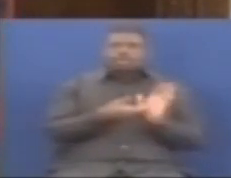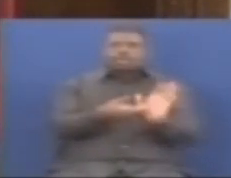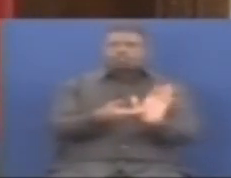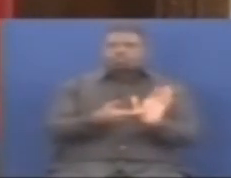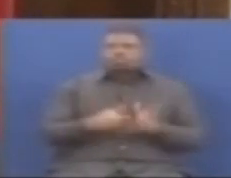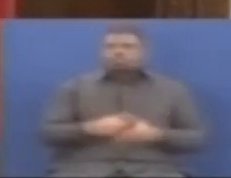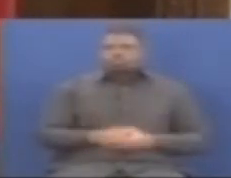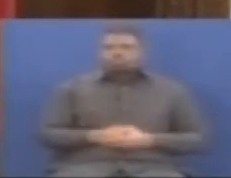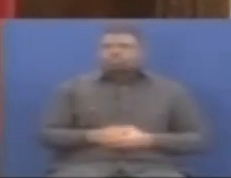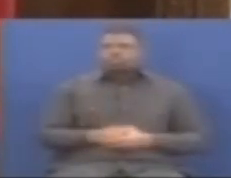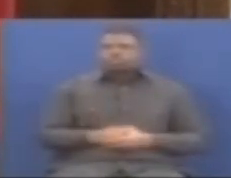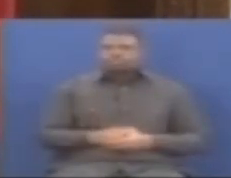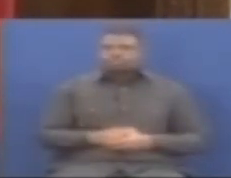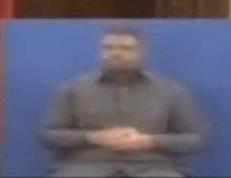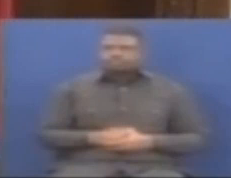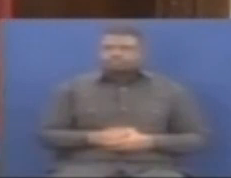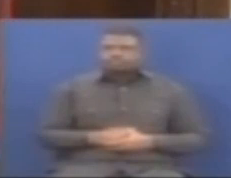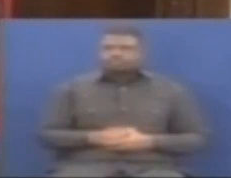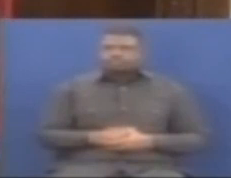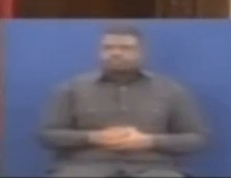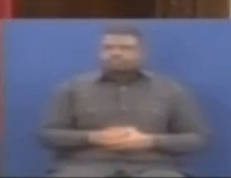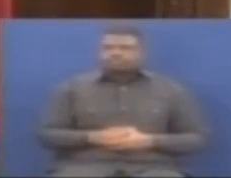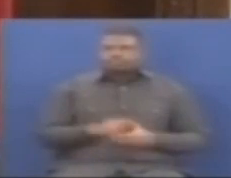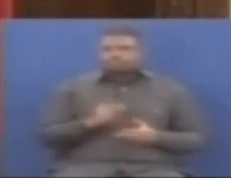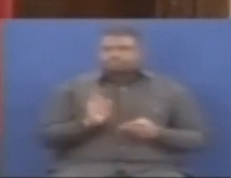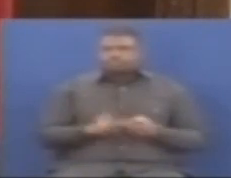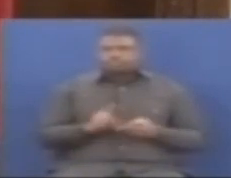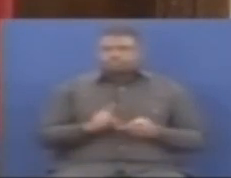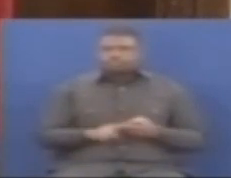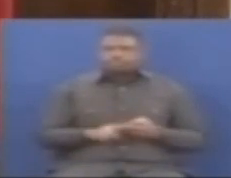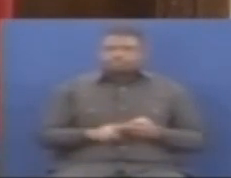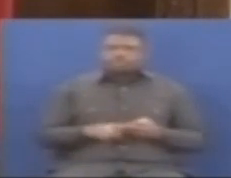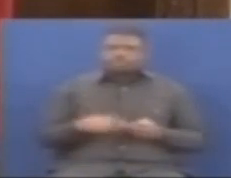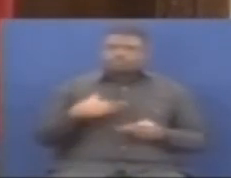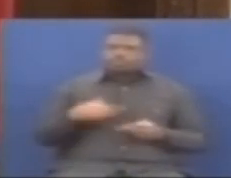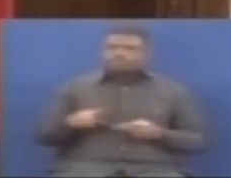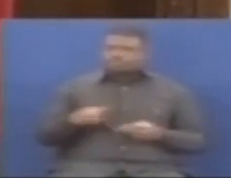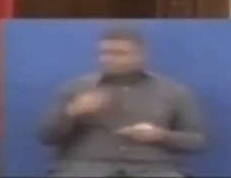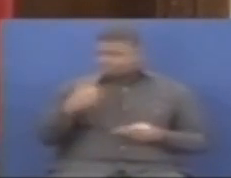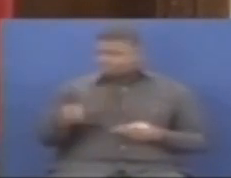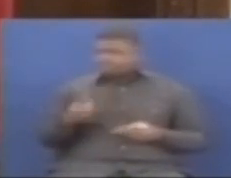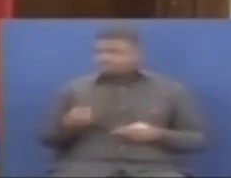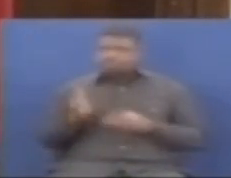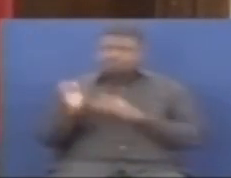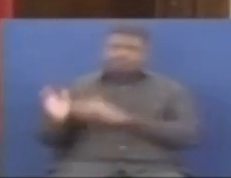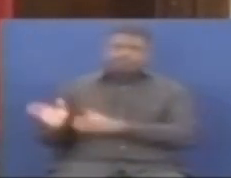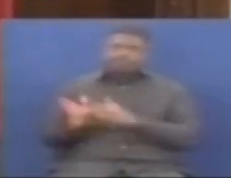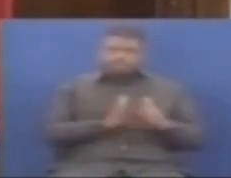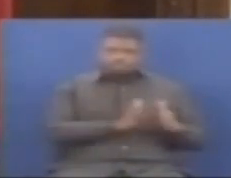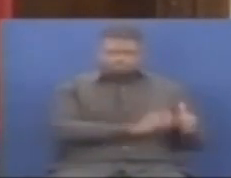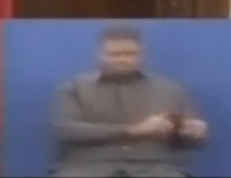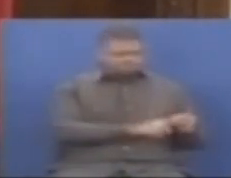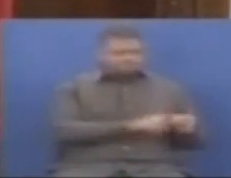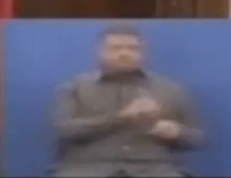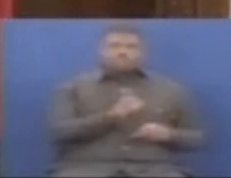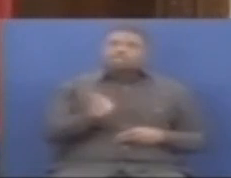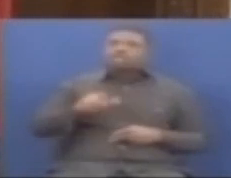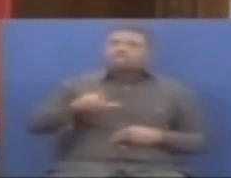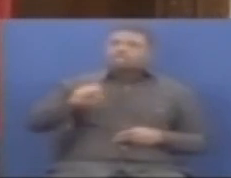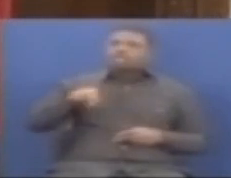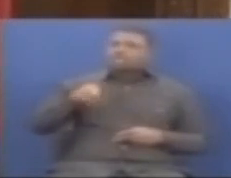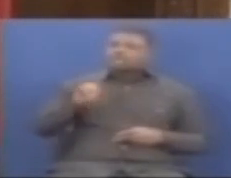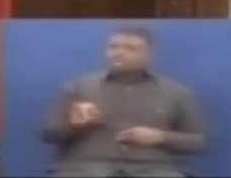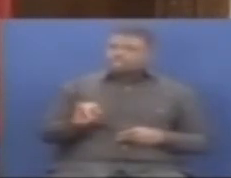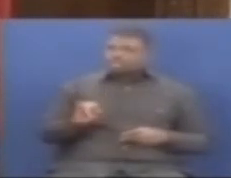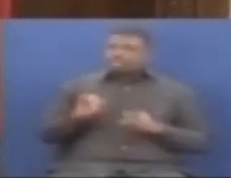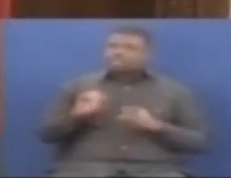ikiwemo mahindi na mpunga ili kuyafikia masoko ya ndani na nje ya nchi. Vilevile, wizara imeendelea